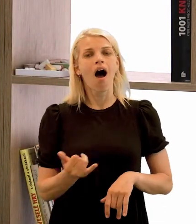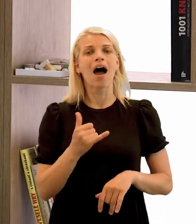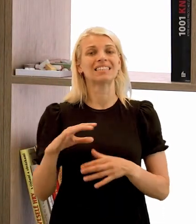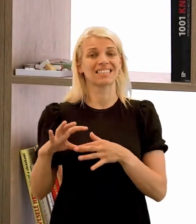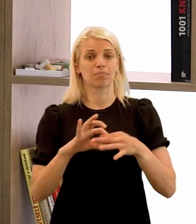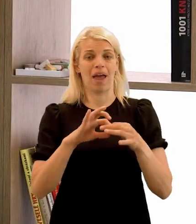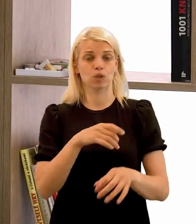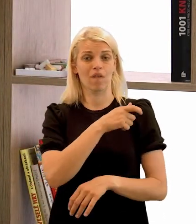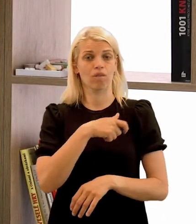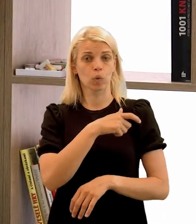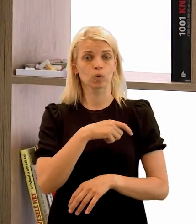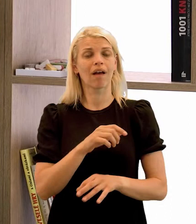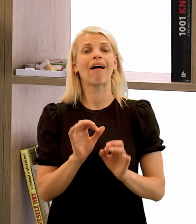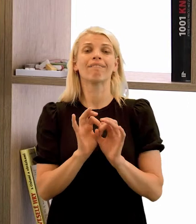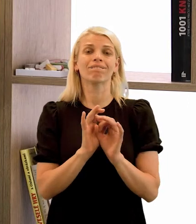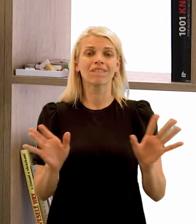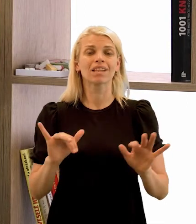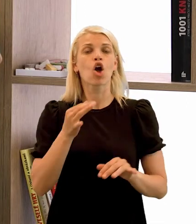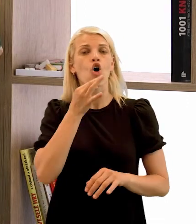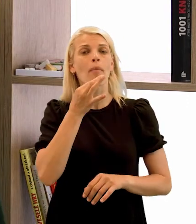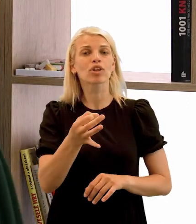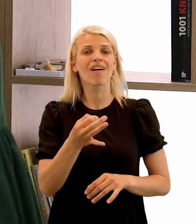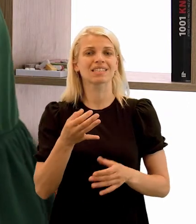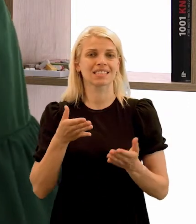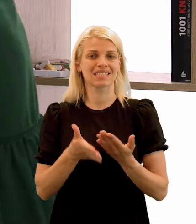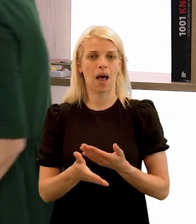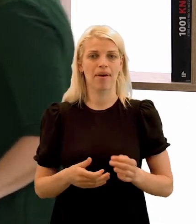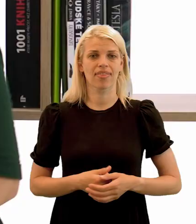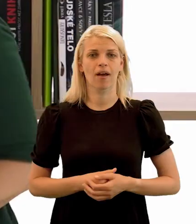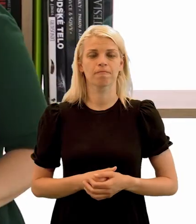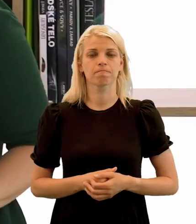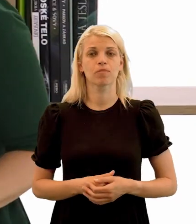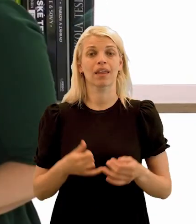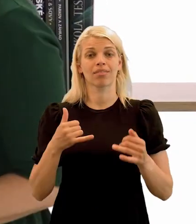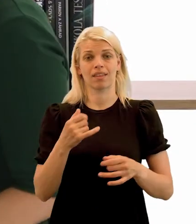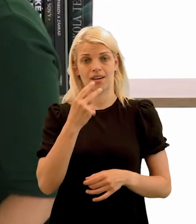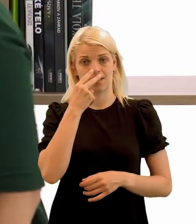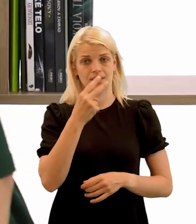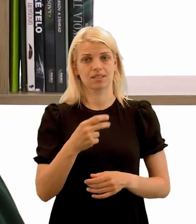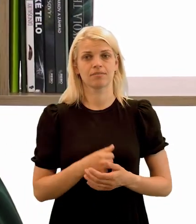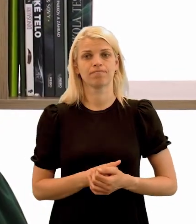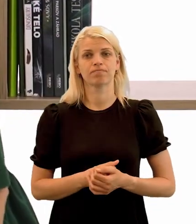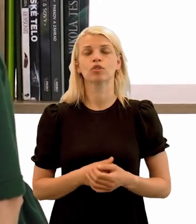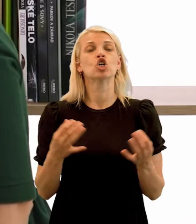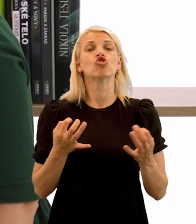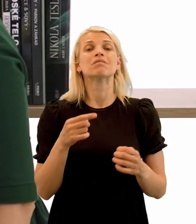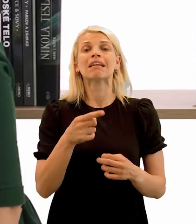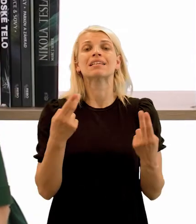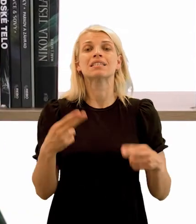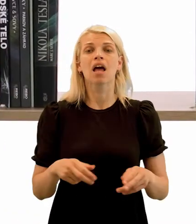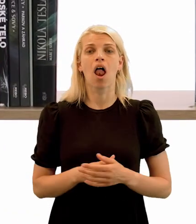spájaciu funkciu dokonca môžu mať aj opytovacie zámena. Pozrite sem. Čo sa ti